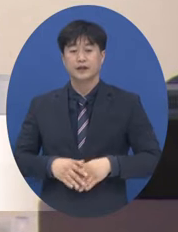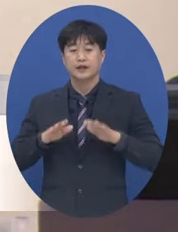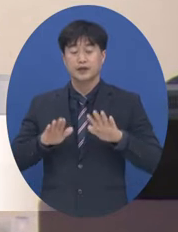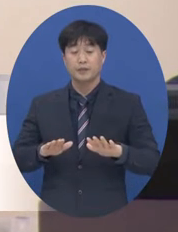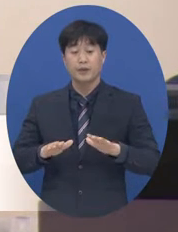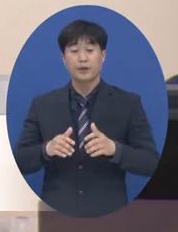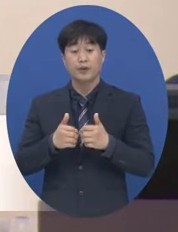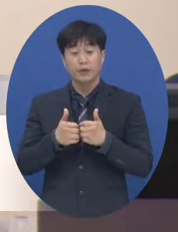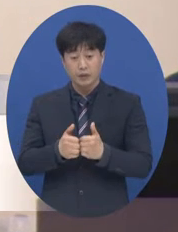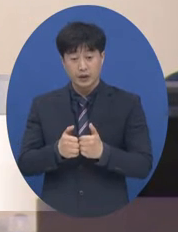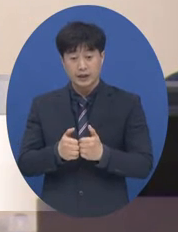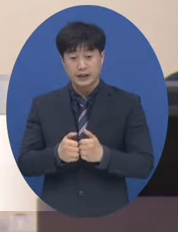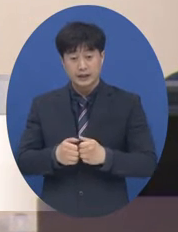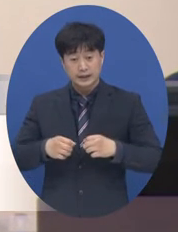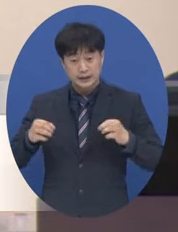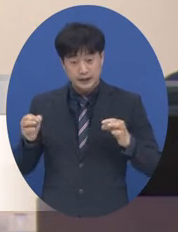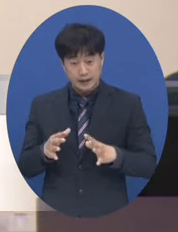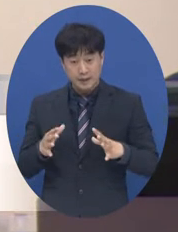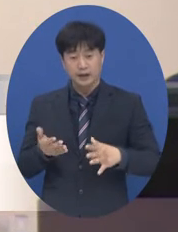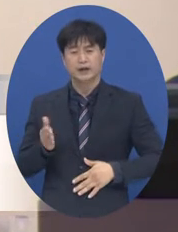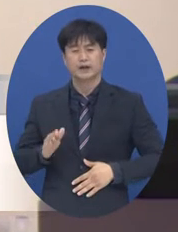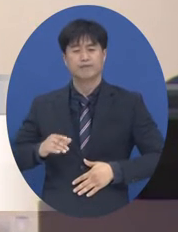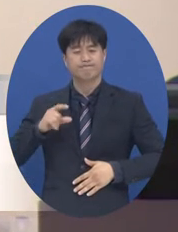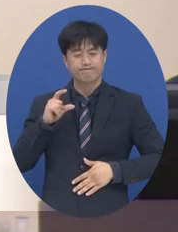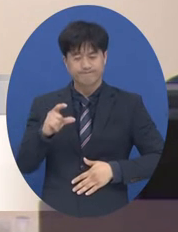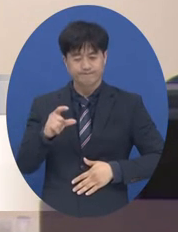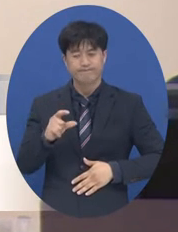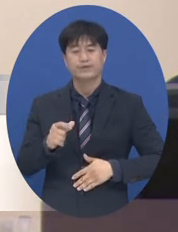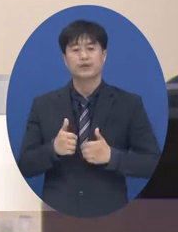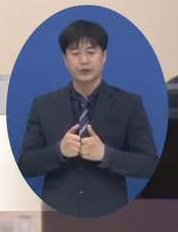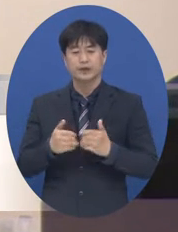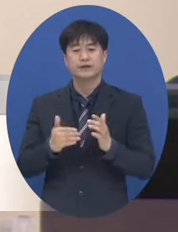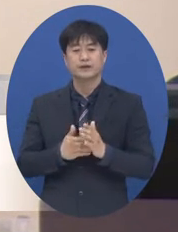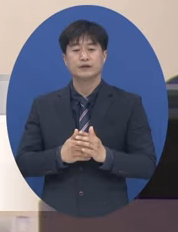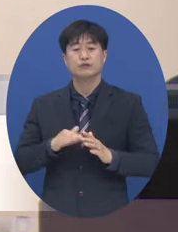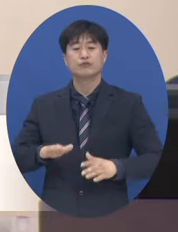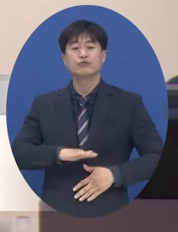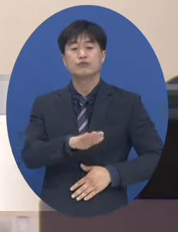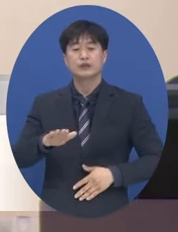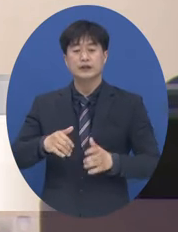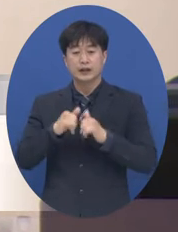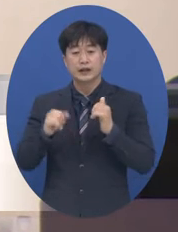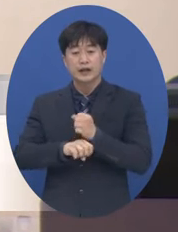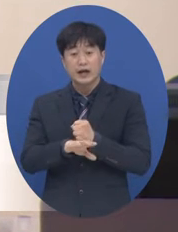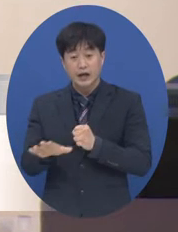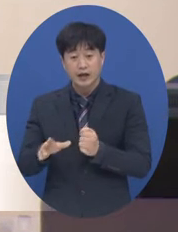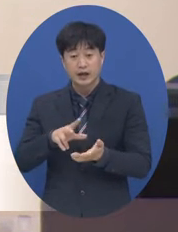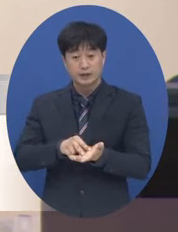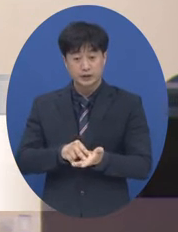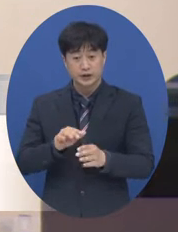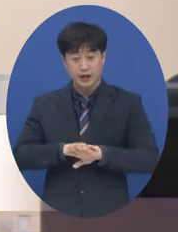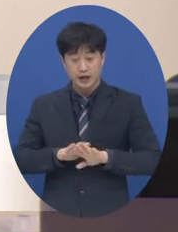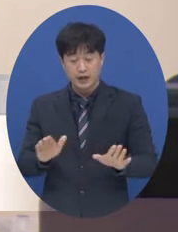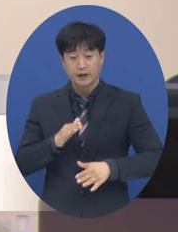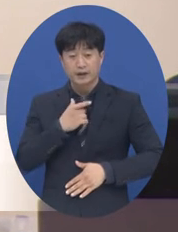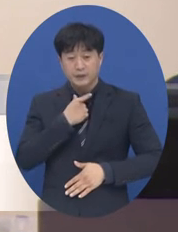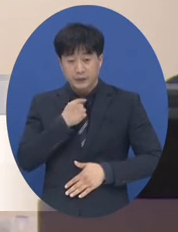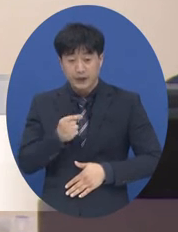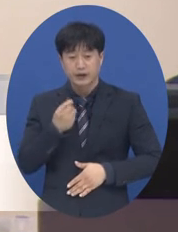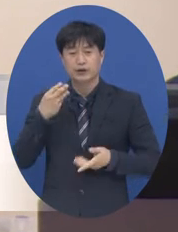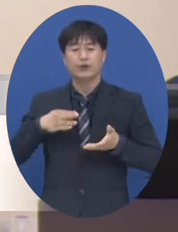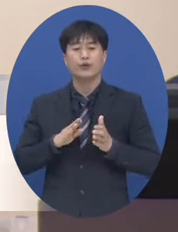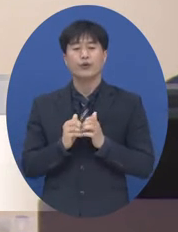이번 회기는 짧지만 굵은 임시회였습니다. 우리 사회의 다양한 현안 상황을 해결하고자